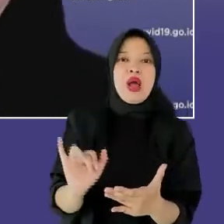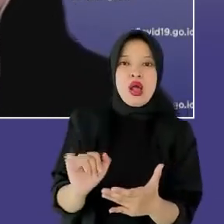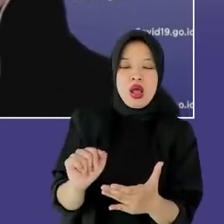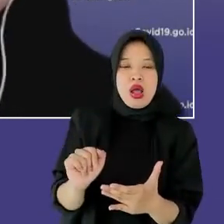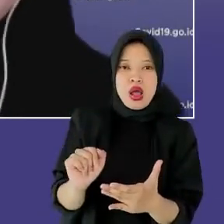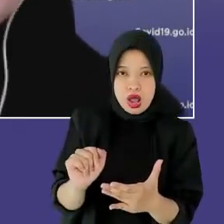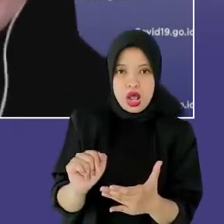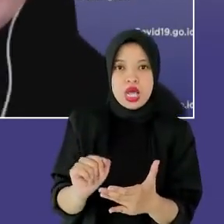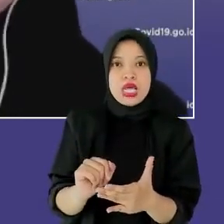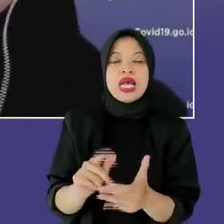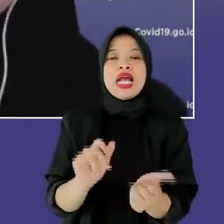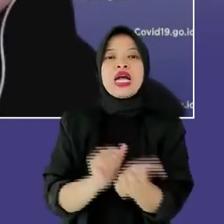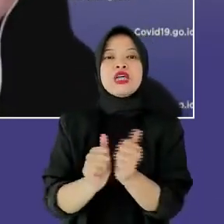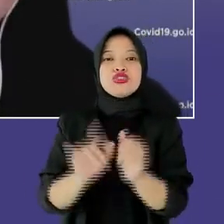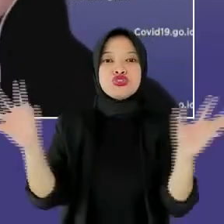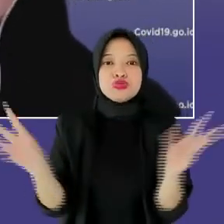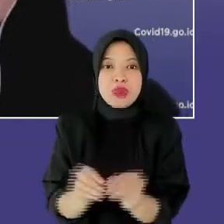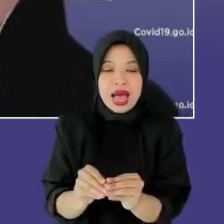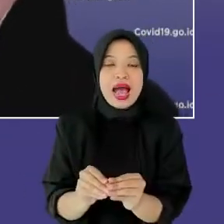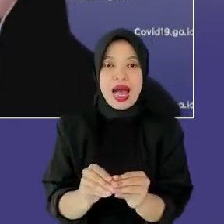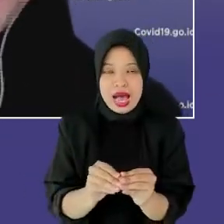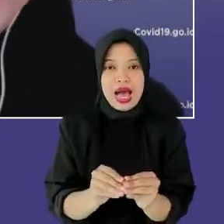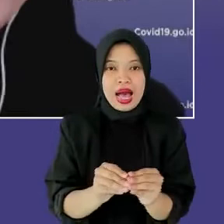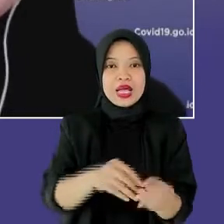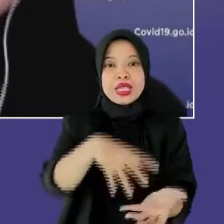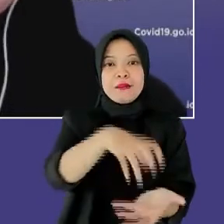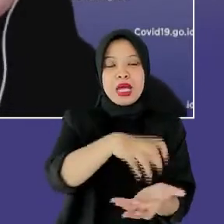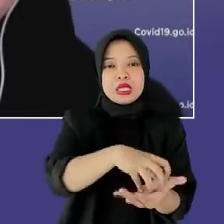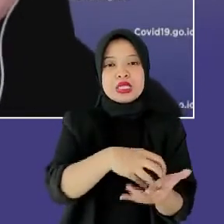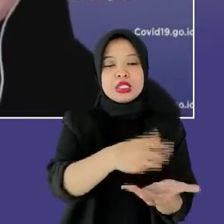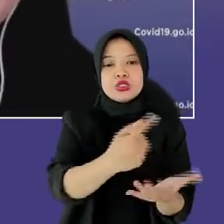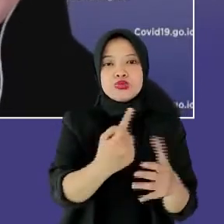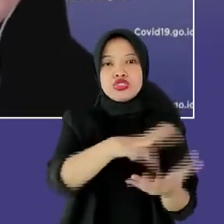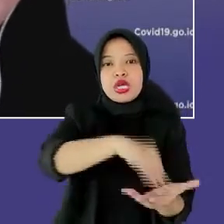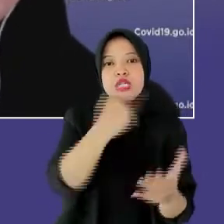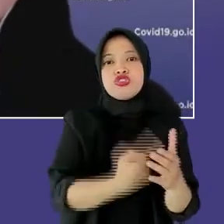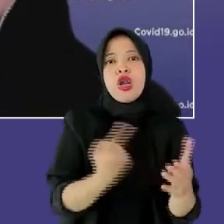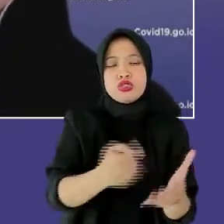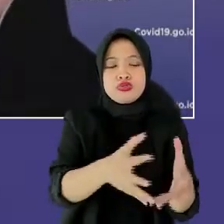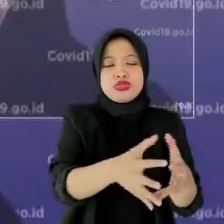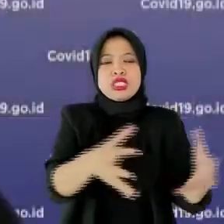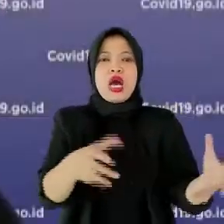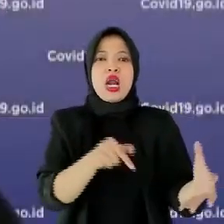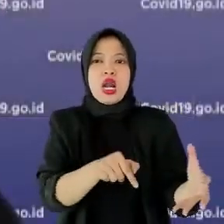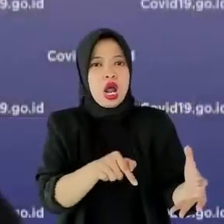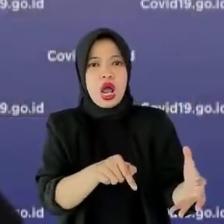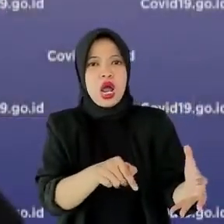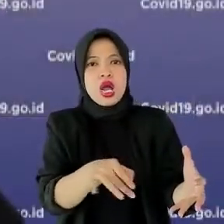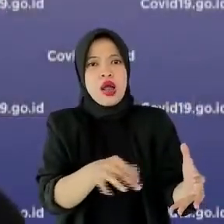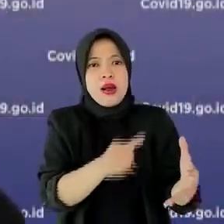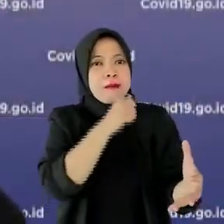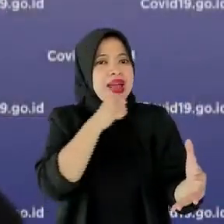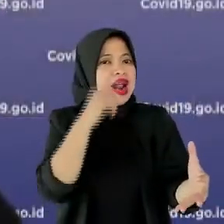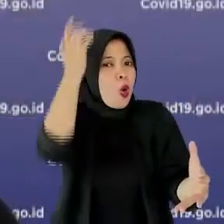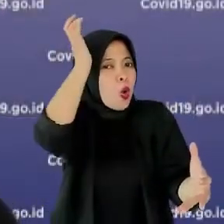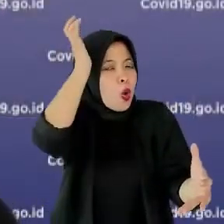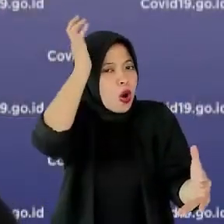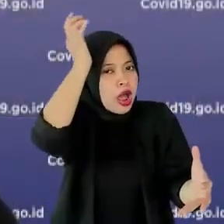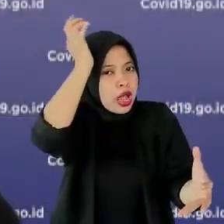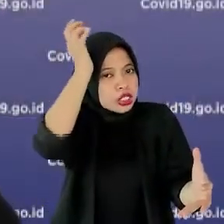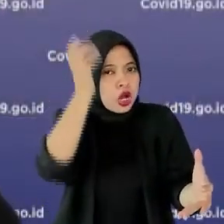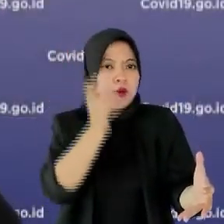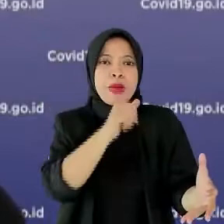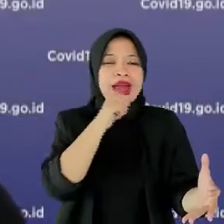memang secara jumlah tempat tidur isolasi kan lebih besar. Ini kalau kita lihat sama, masih tidak ada lagi yang merah, tidak ada yang di